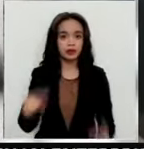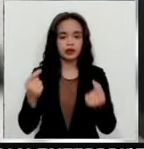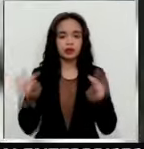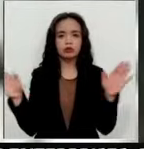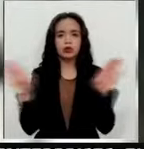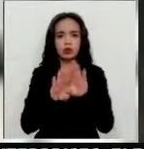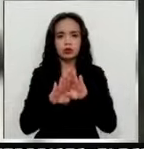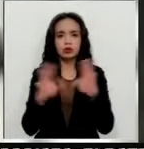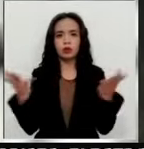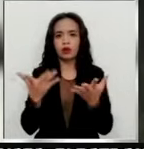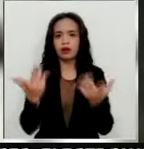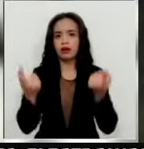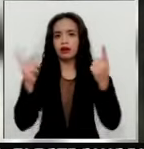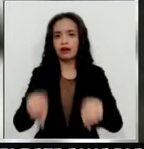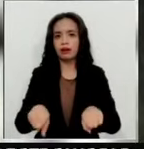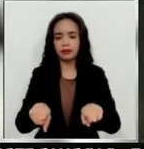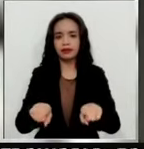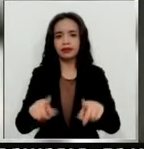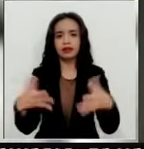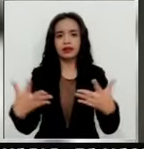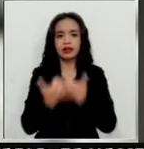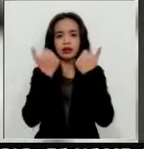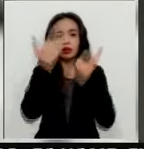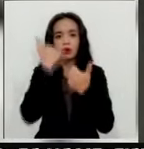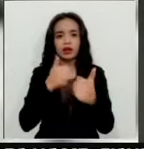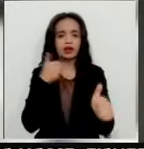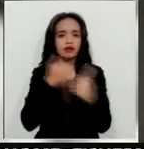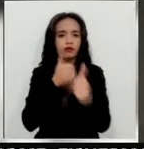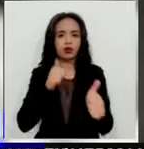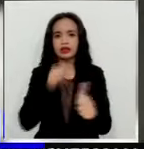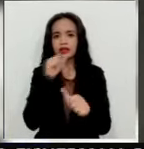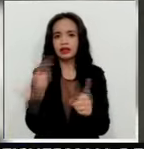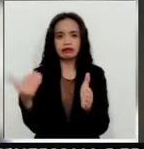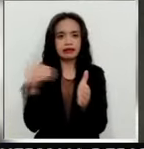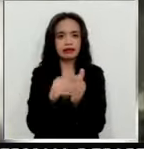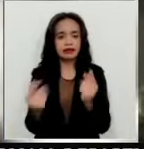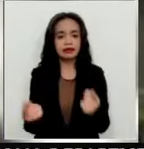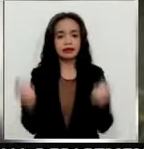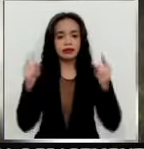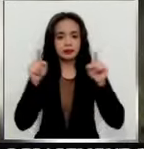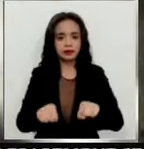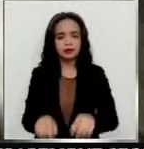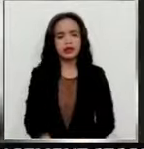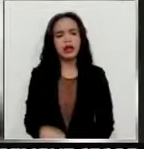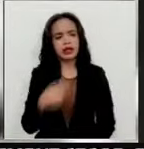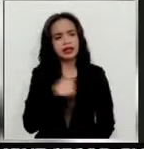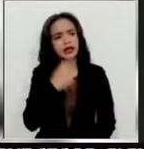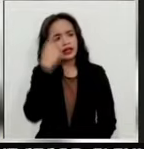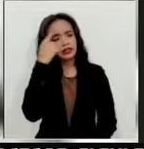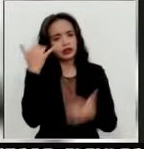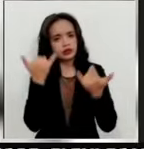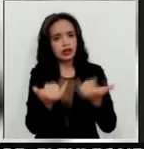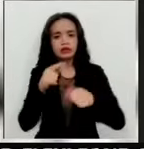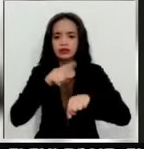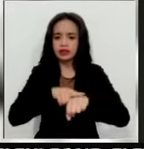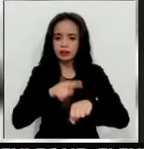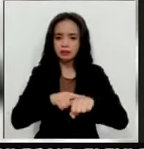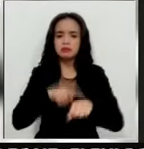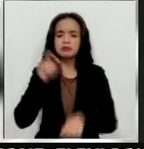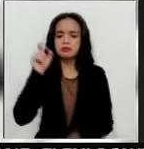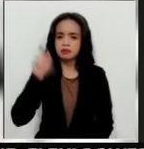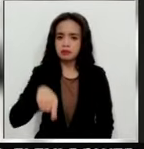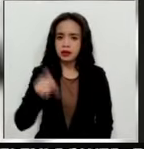ang aksidente para maiwasang maulit pa ito. I think it's about time that we have to finally